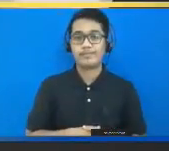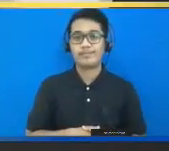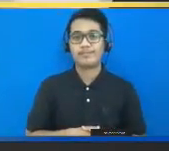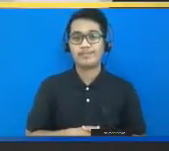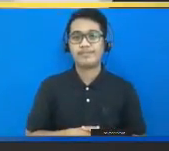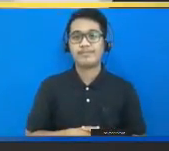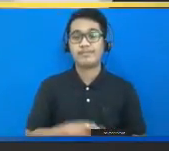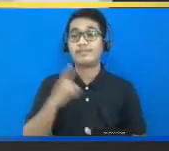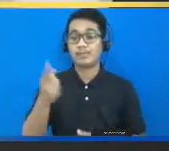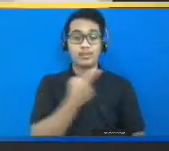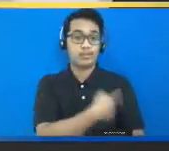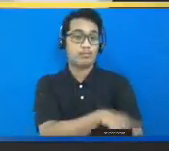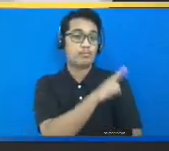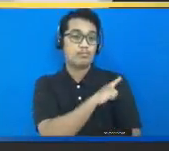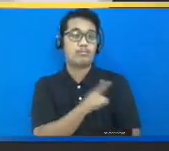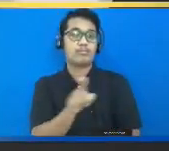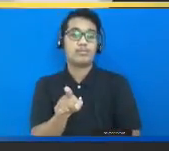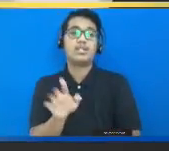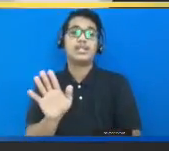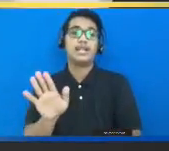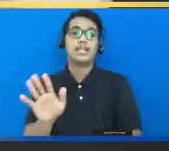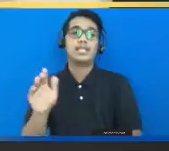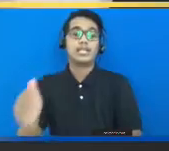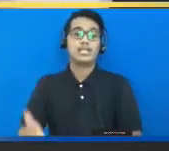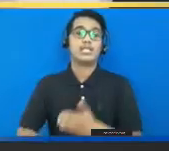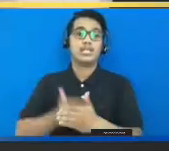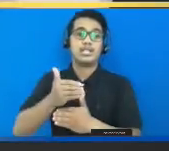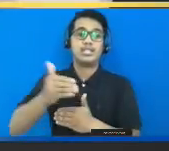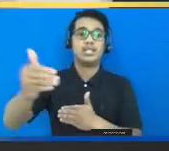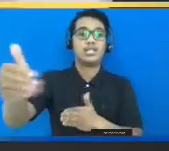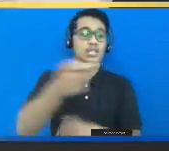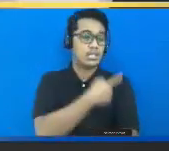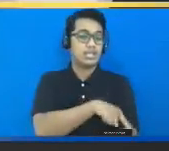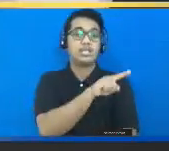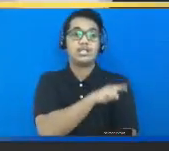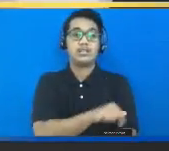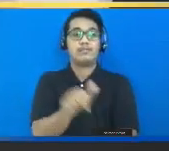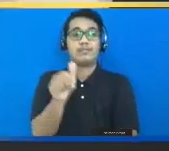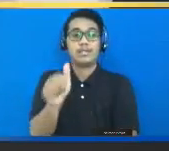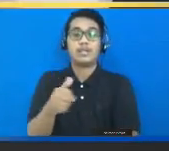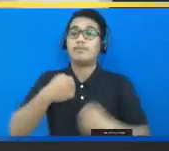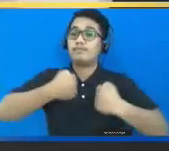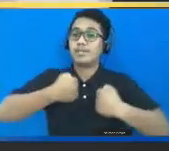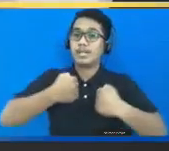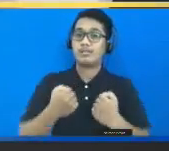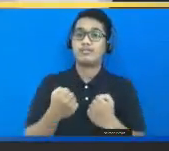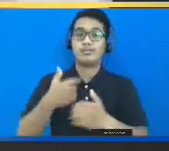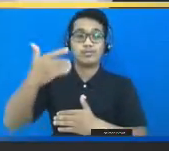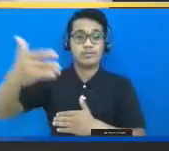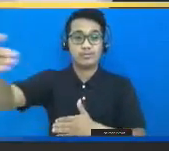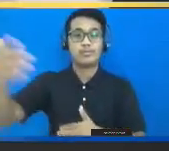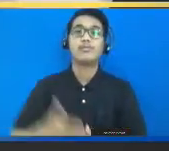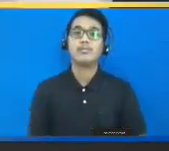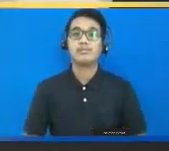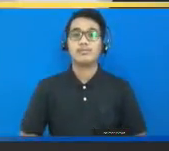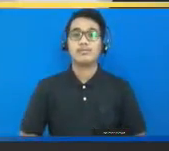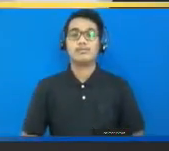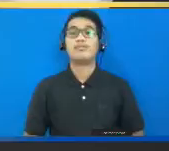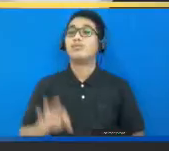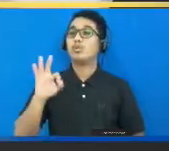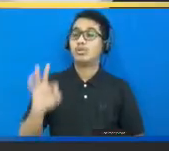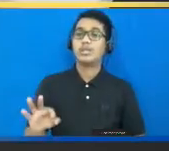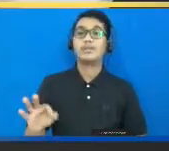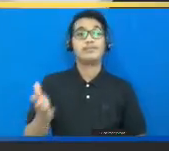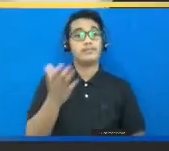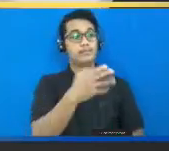katanya bukan dengan mereka punya kemampuan itu itu akan last longer dan mereka punya skill itu dan mereka bisa bertahan katanya seterusnya gitu mbak bye Kak